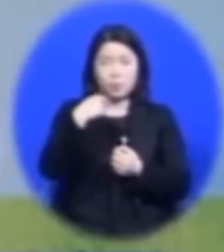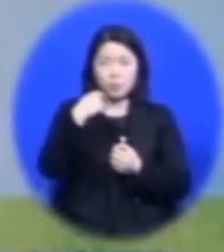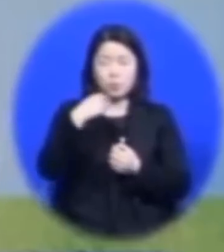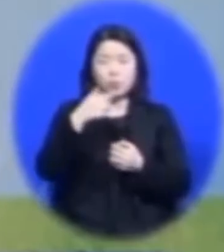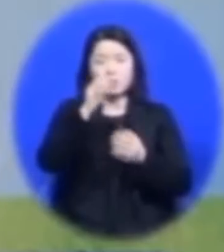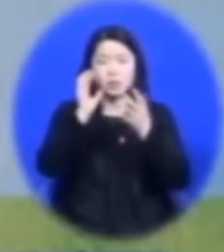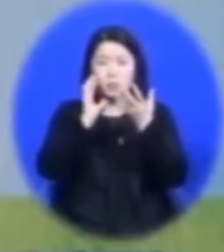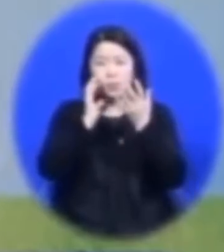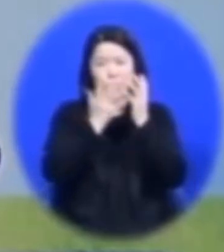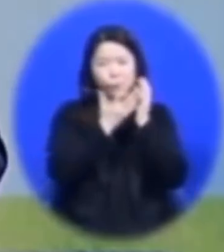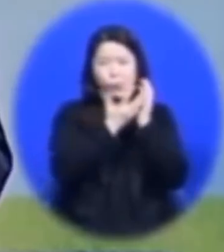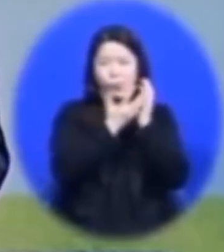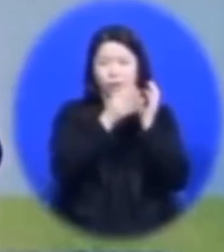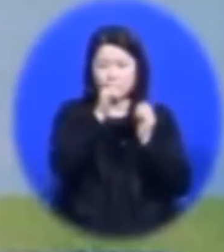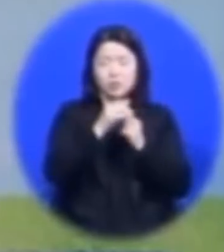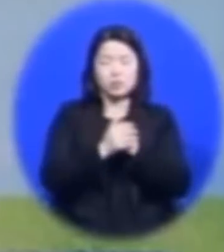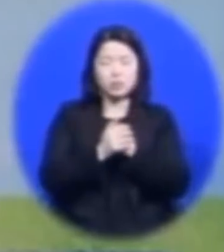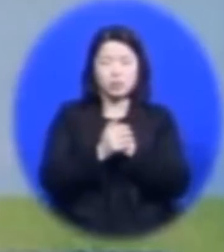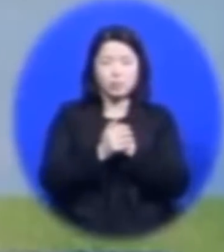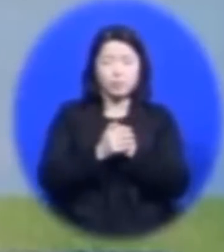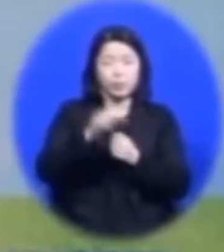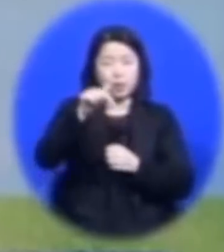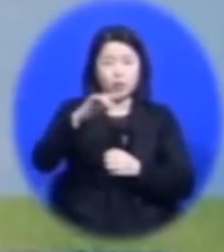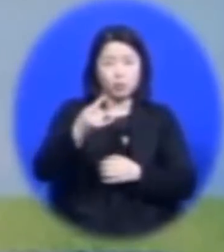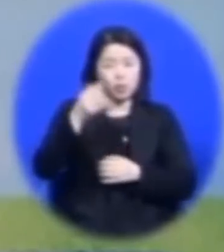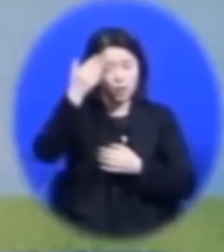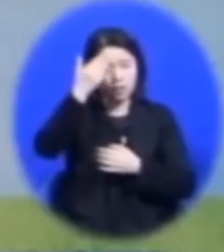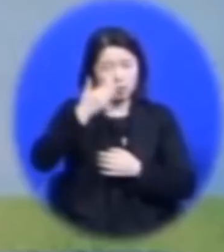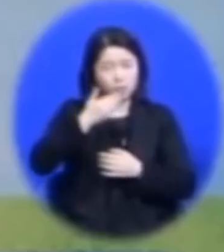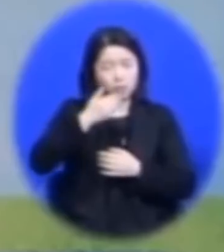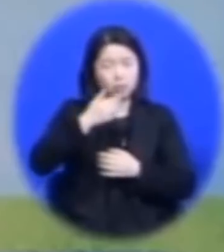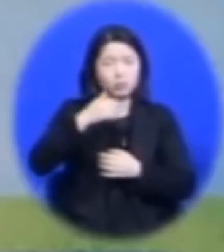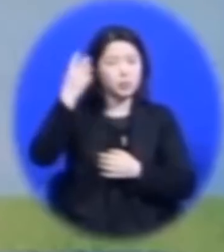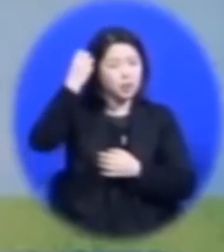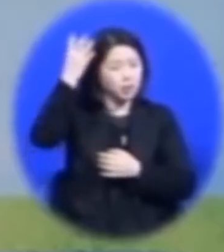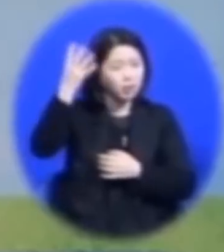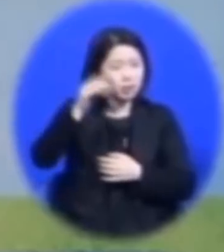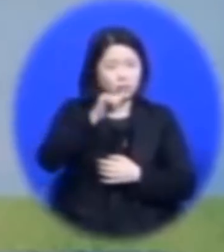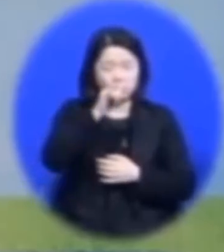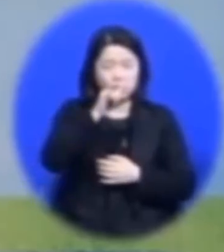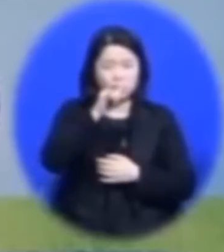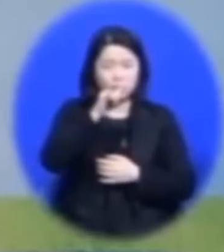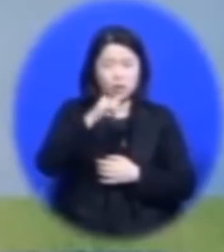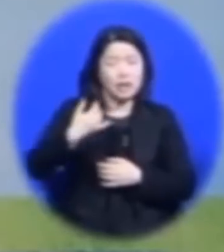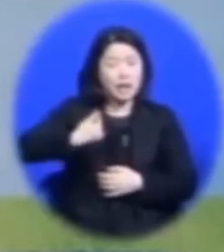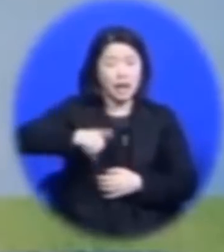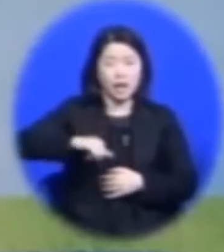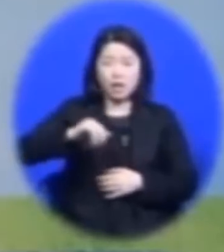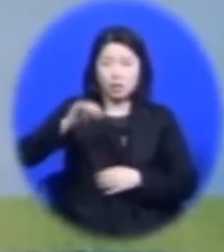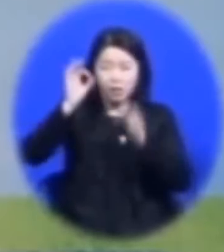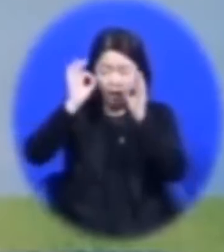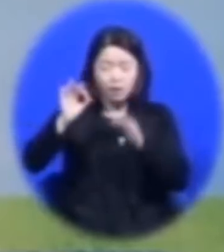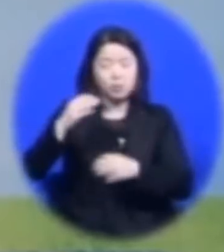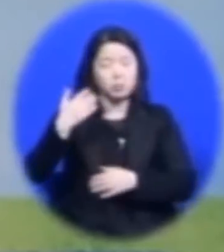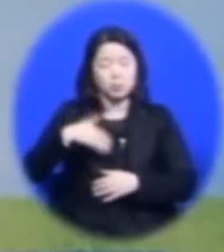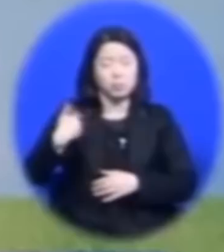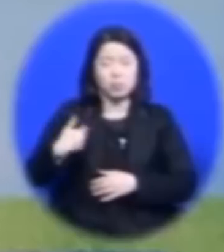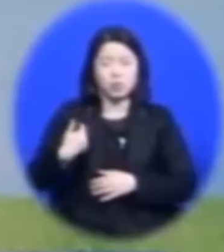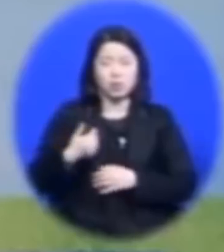완전히 돌아갔어요 며칠을 때문에 기억 능력 잃어버렸어 자식도 못 알아봤어요